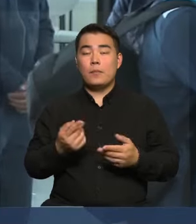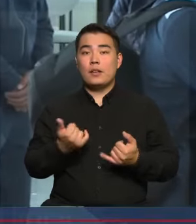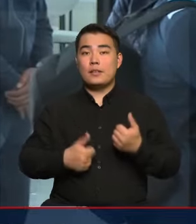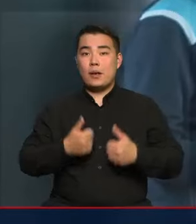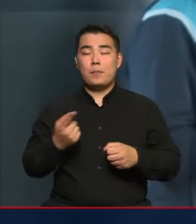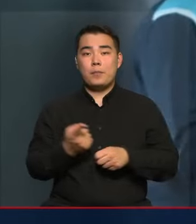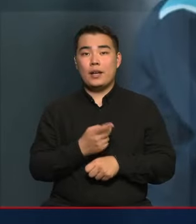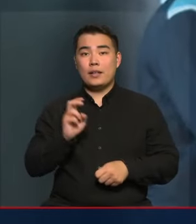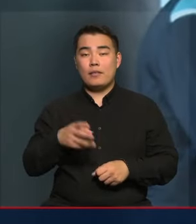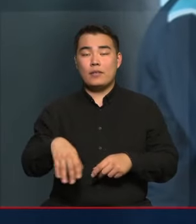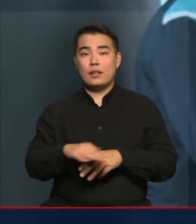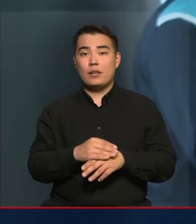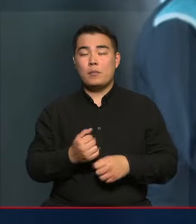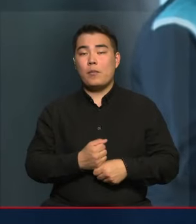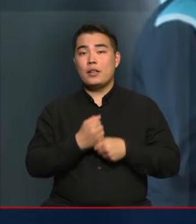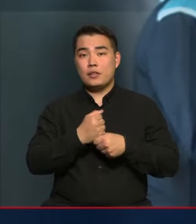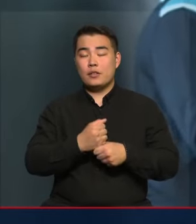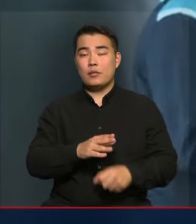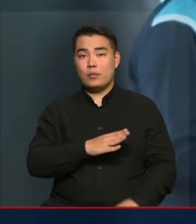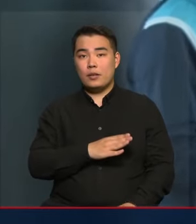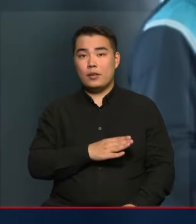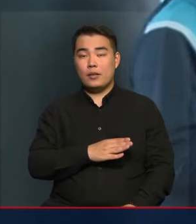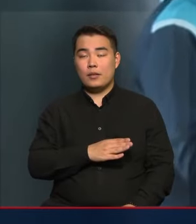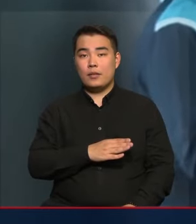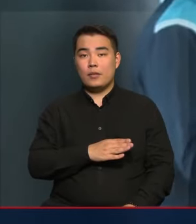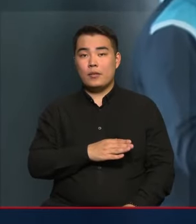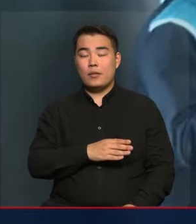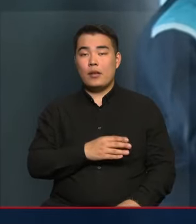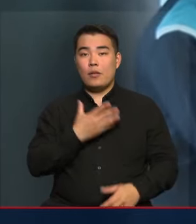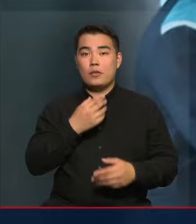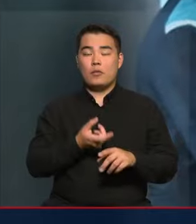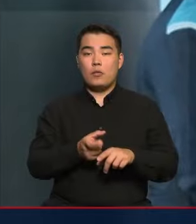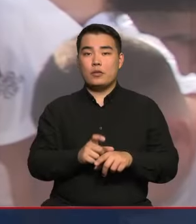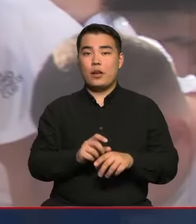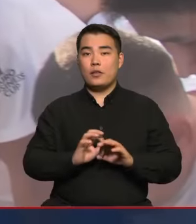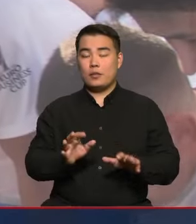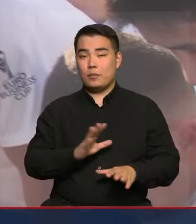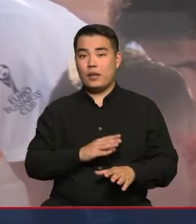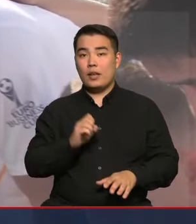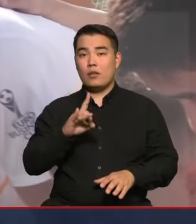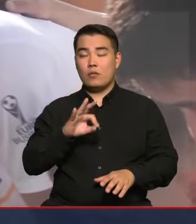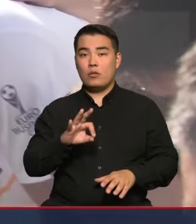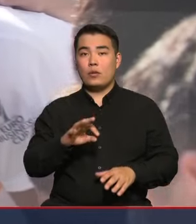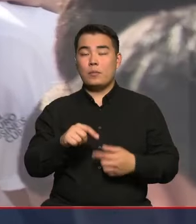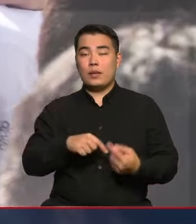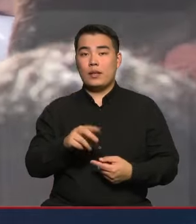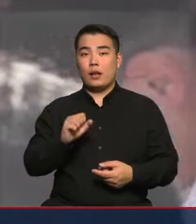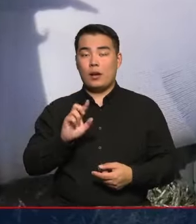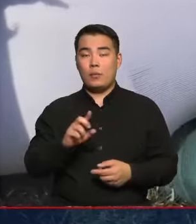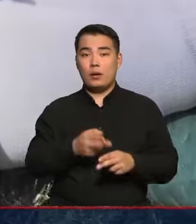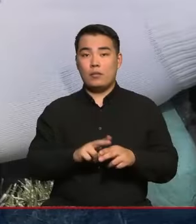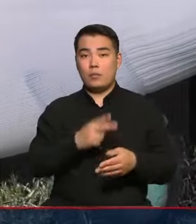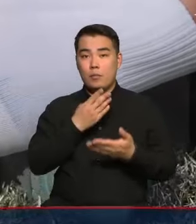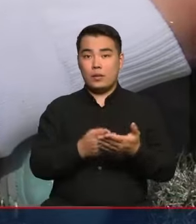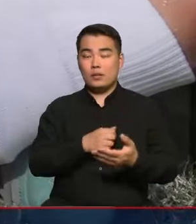рет шығуым бүкіл жақтан қолдау болды, поддержка болды, өте күшті әсерде болды. Еуро Бизнес Кап бұл